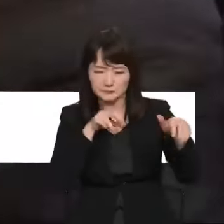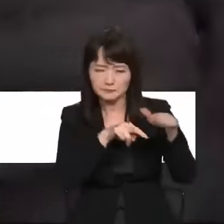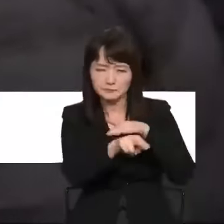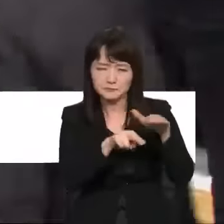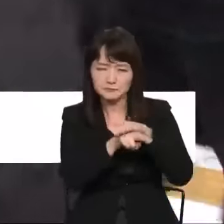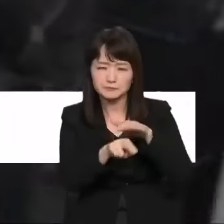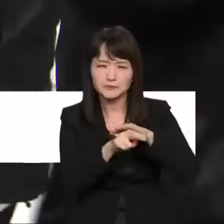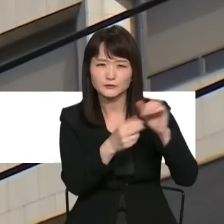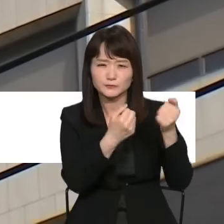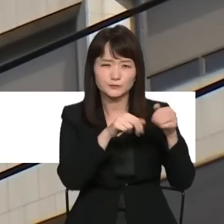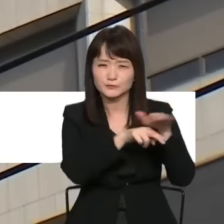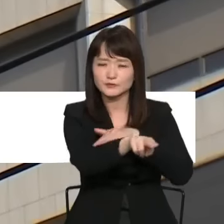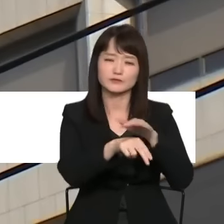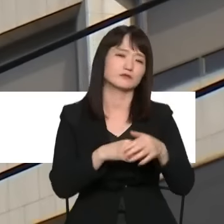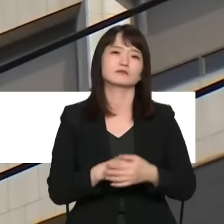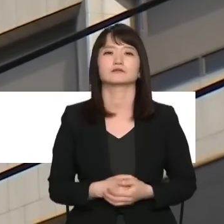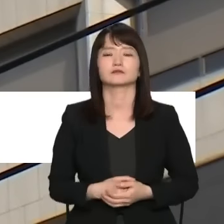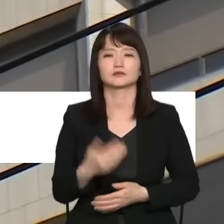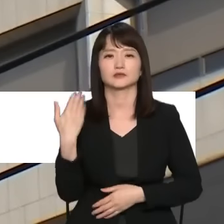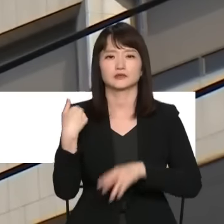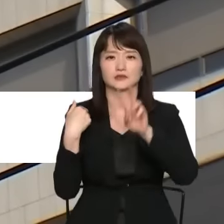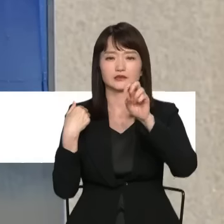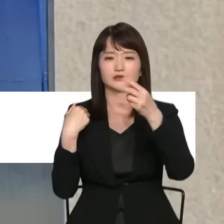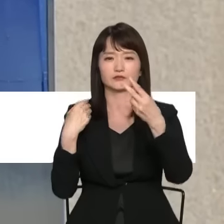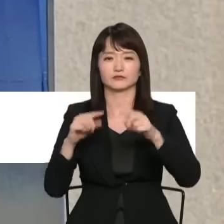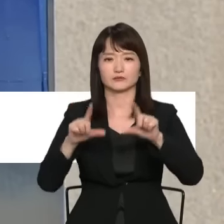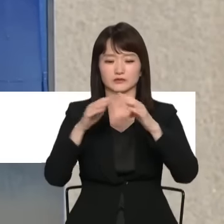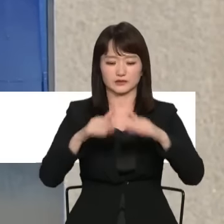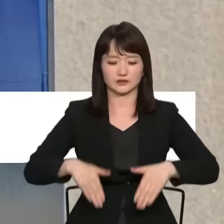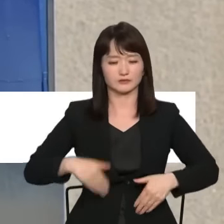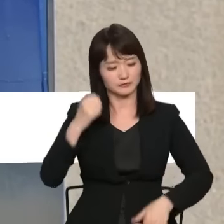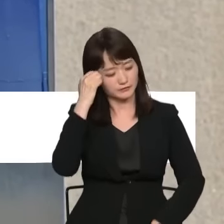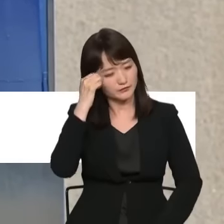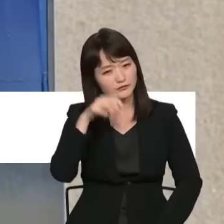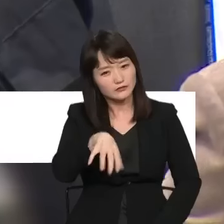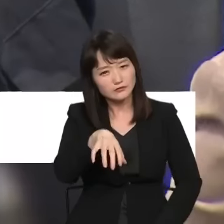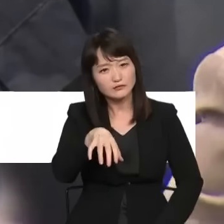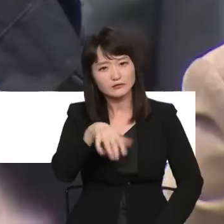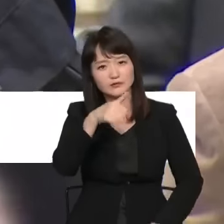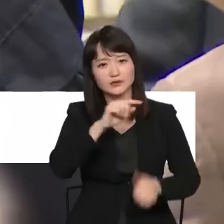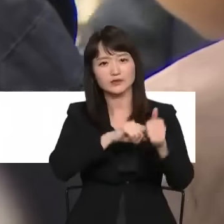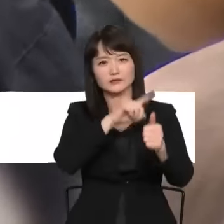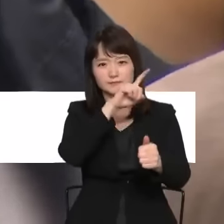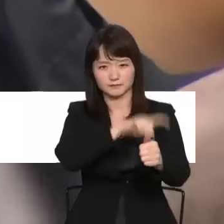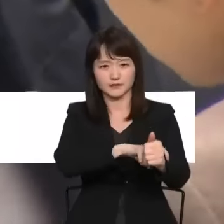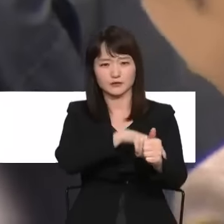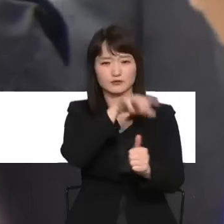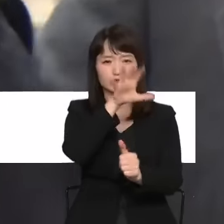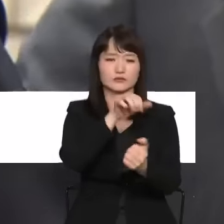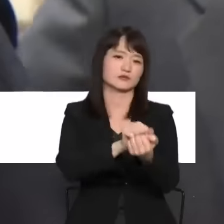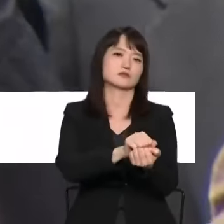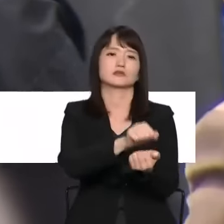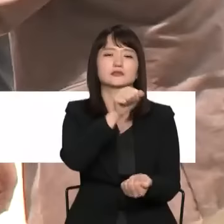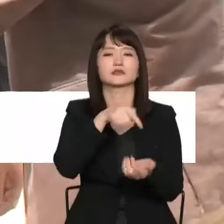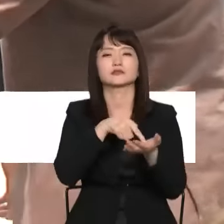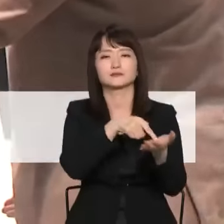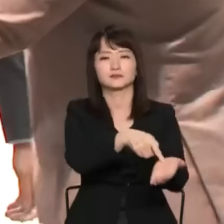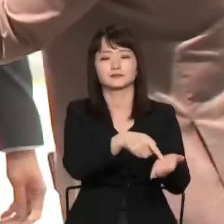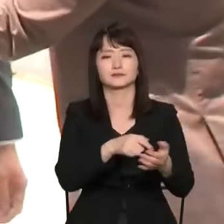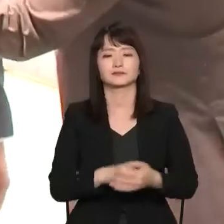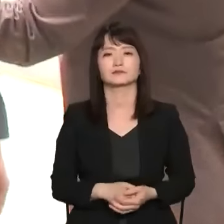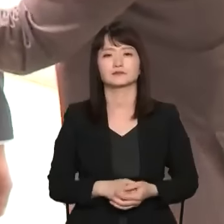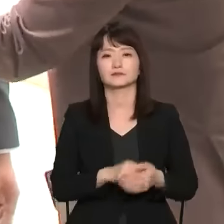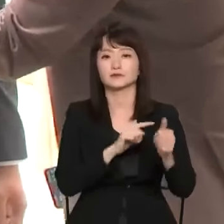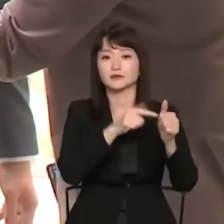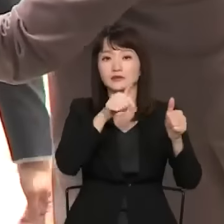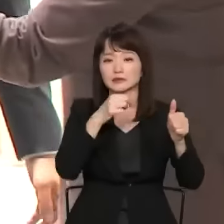도망다녔습니다. 경찰은 지난 22일 전남의 한 숙박업소에서 강 씨를 체포하고 구속영장을 신청했습니다. 강